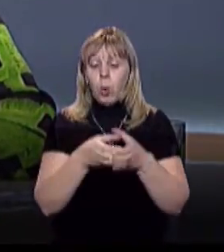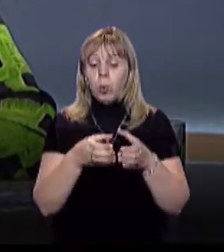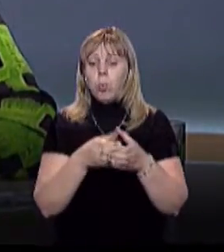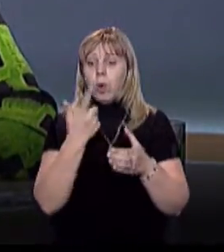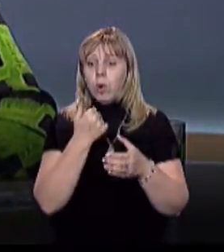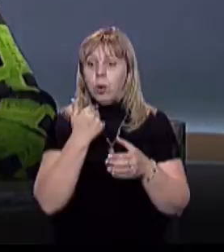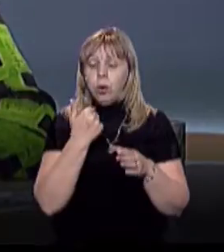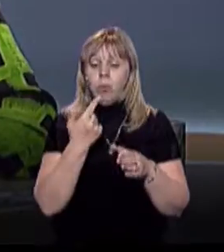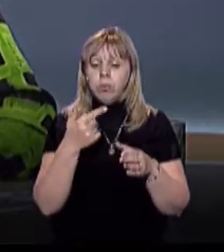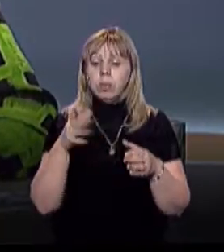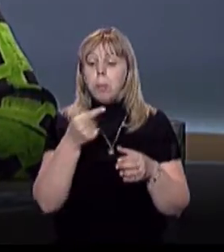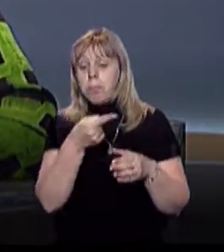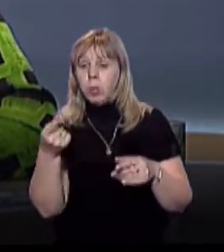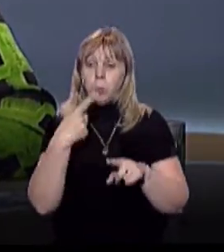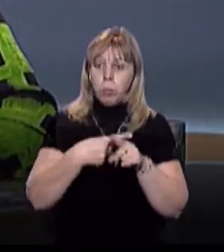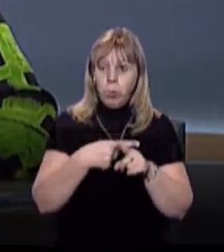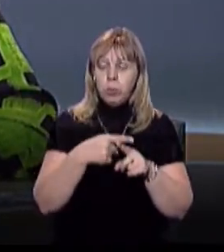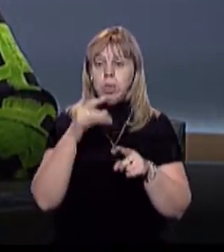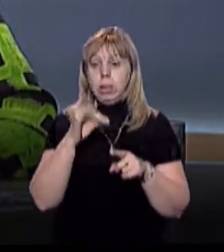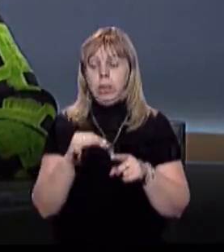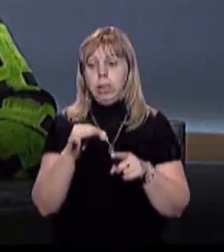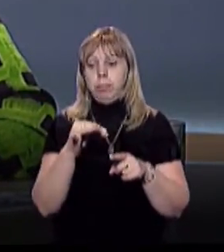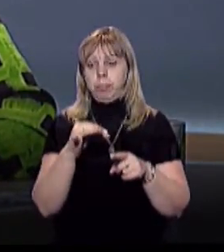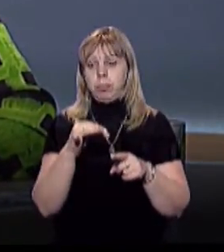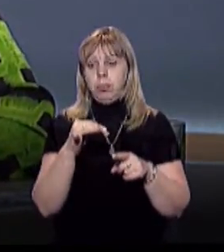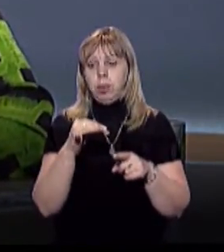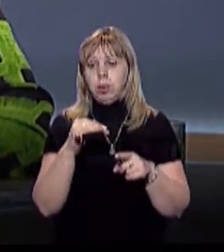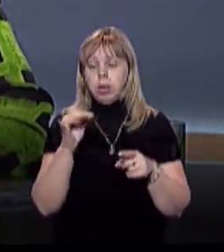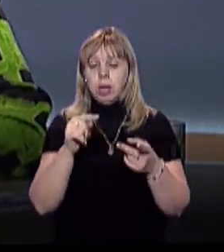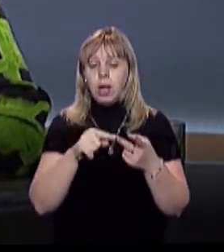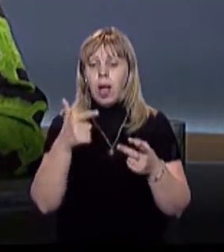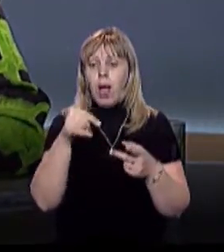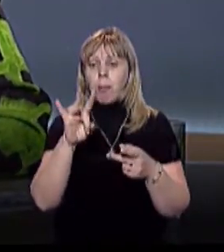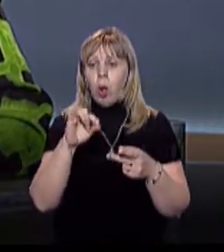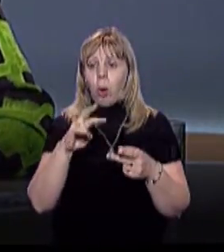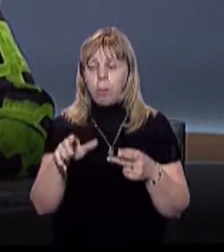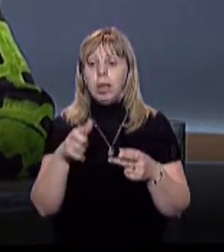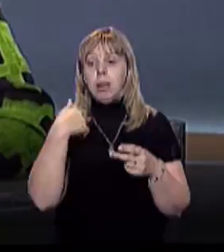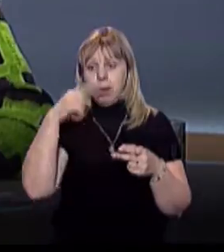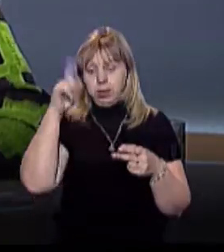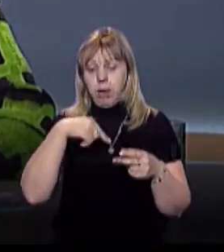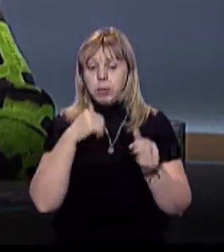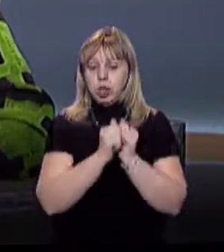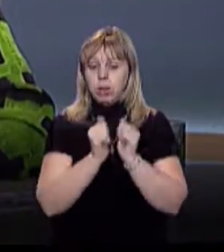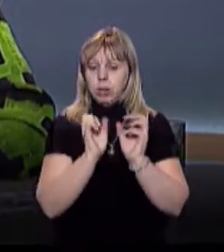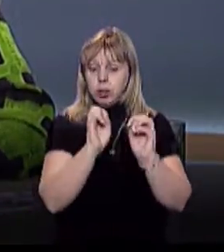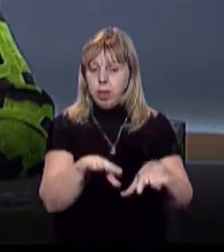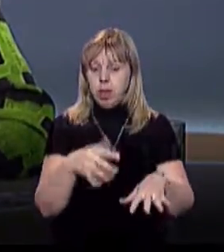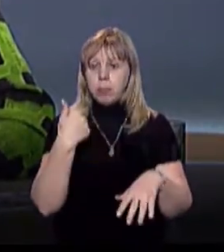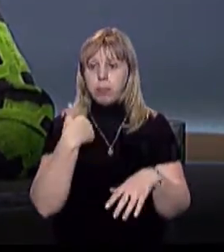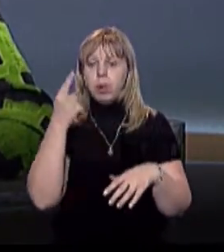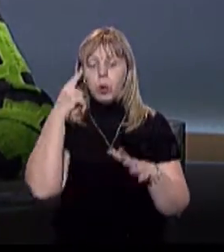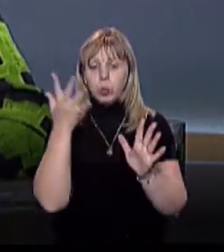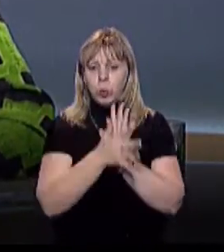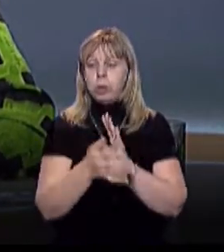крові, попередній резус, а відтак і визначається гемоглобін. Ми всі знаємо і часто здаємо кров і